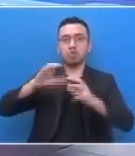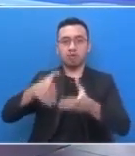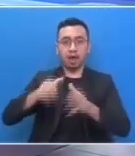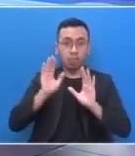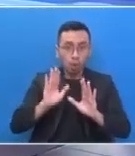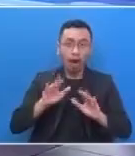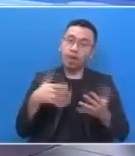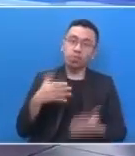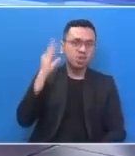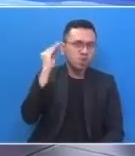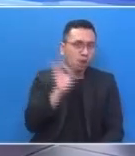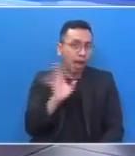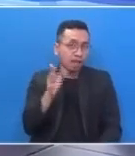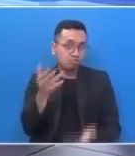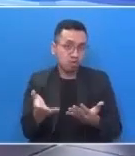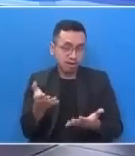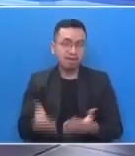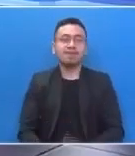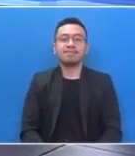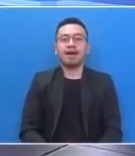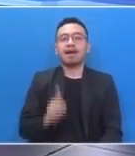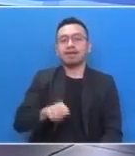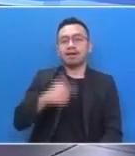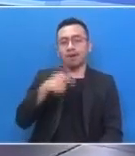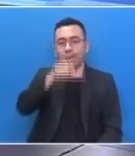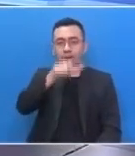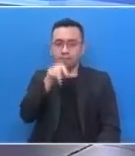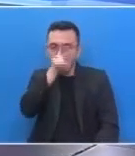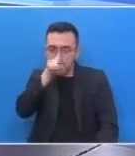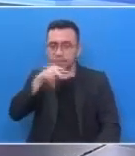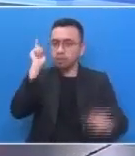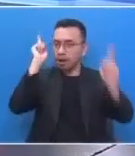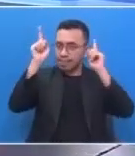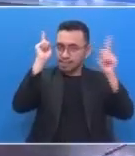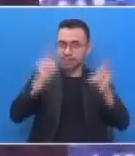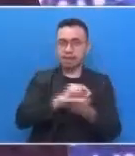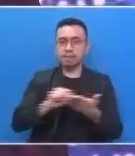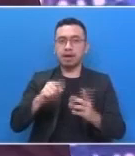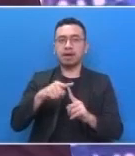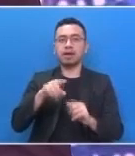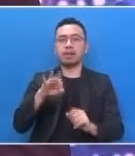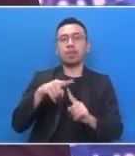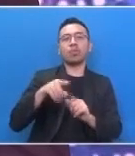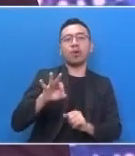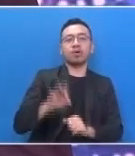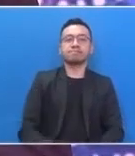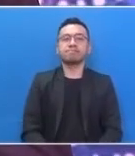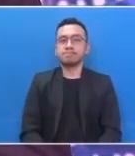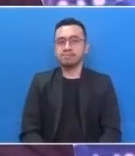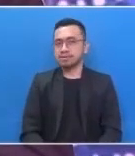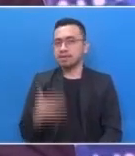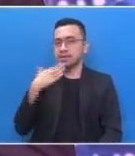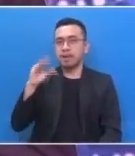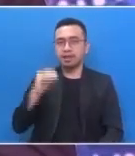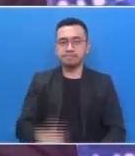perbincangkan dengan pengamat politik yartojaya bergabung bersama kami di Kompas malam Salam sehat mas Toto mas Toto ini pertemuan